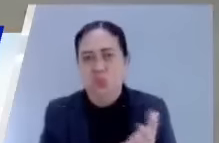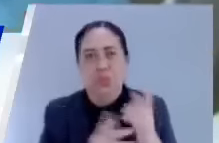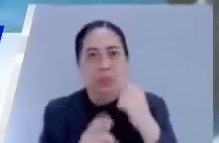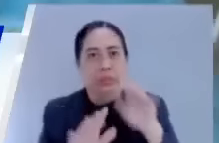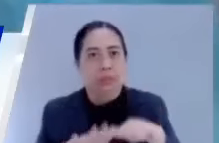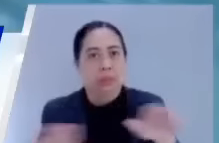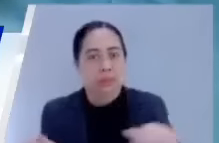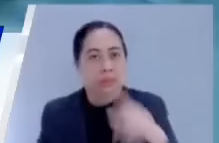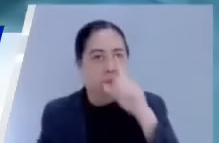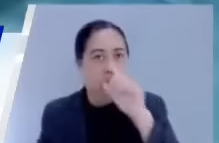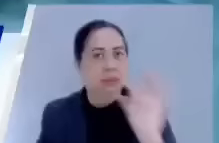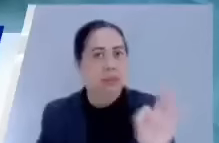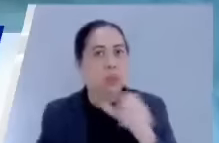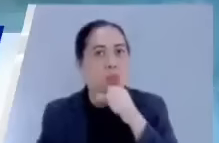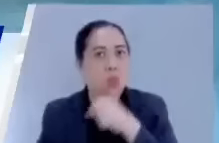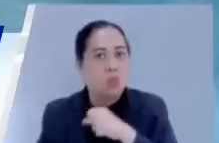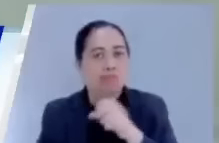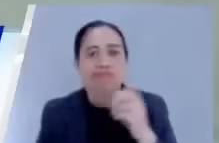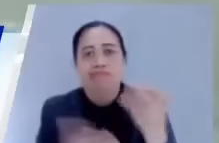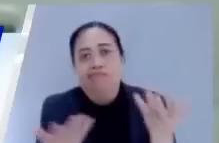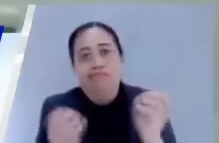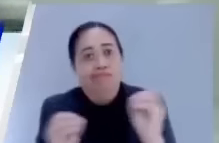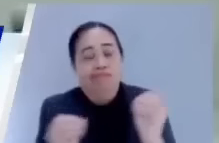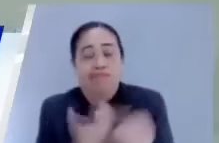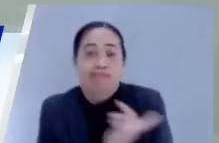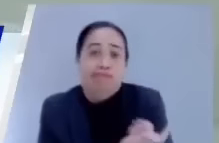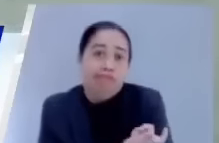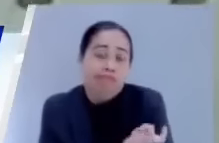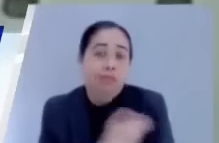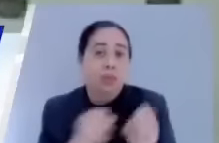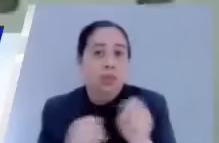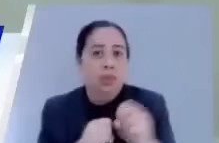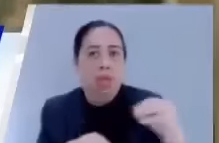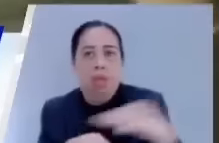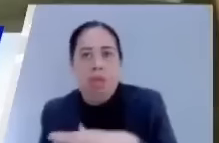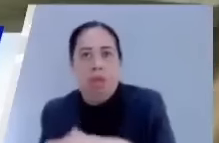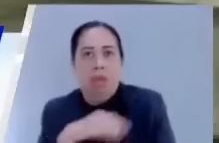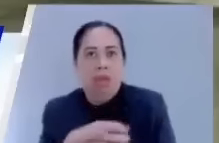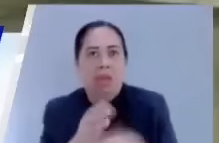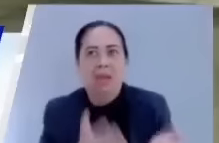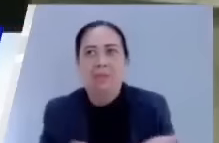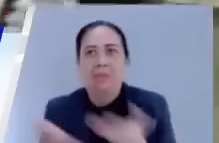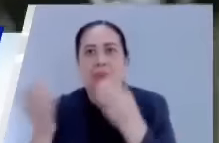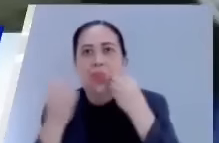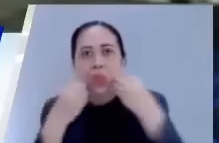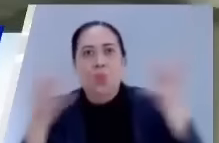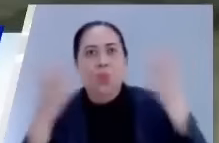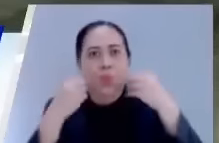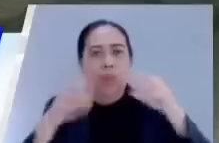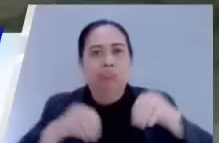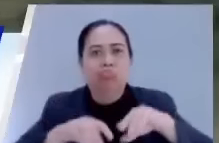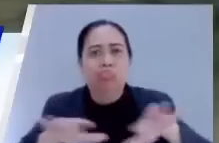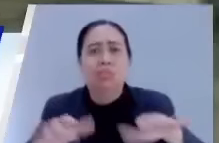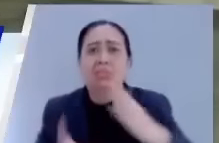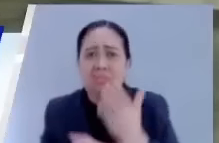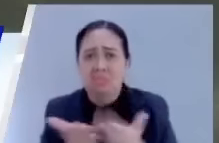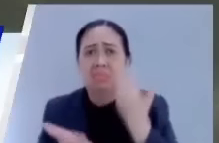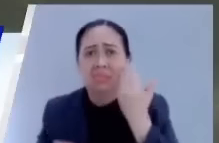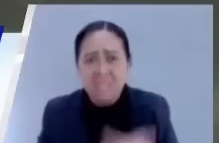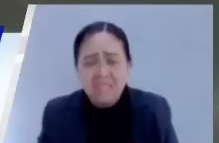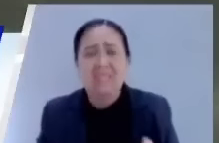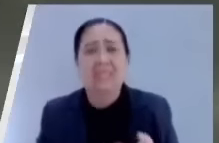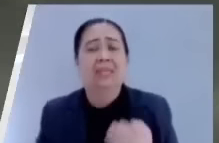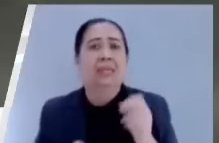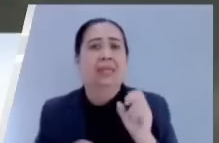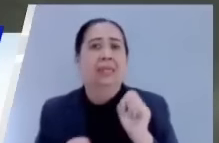old, walang bakuna. So naghahawahan, naiuwi dun sa mga bata at may mga namatay. So